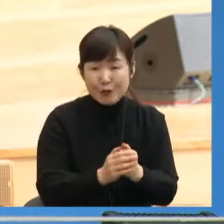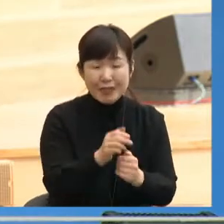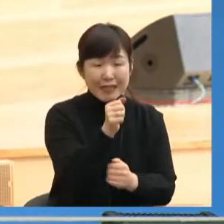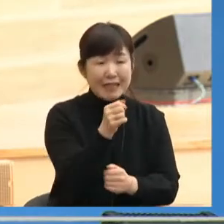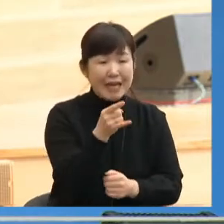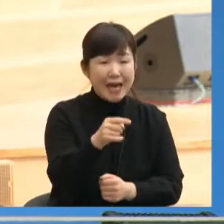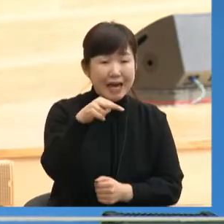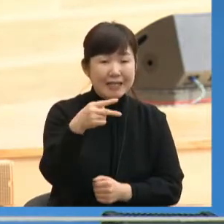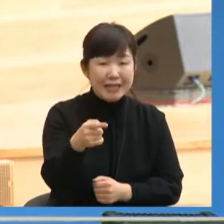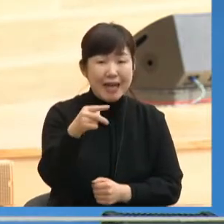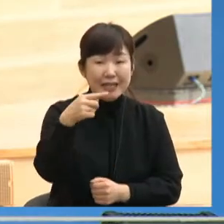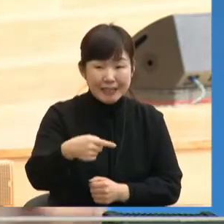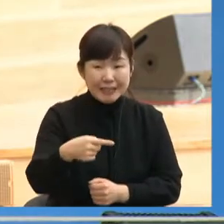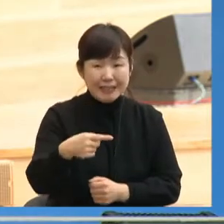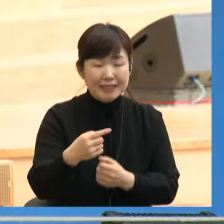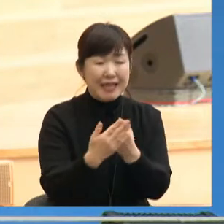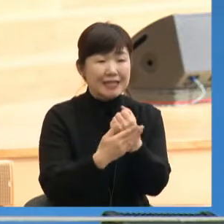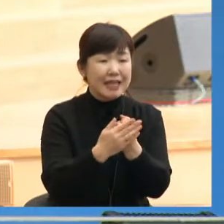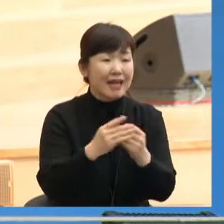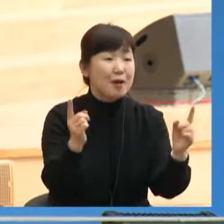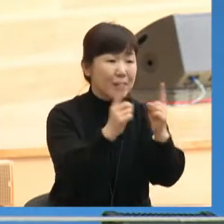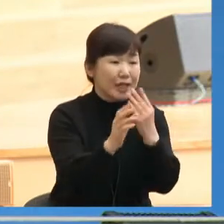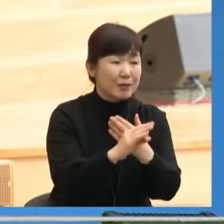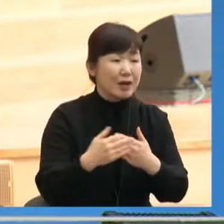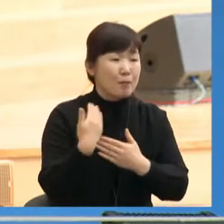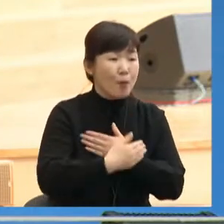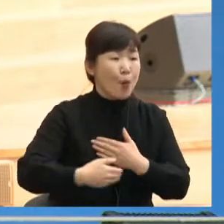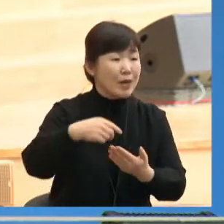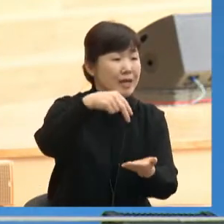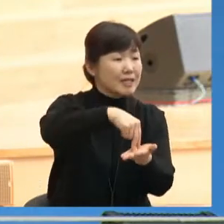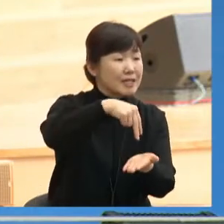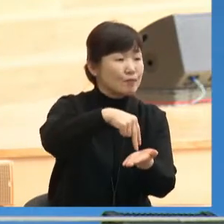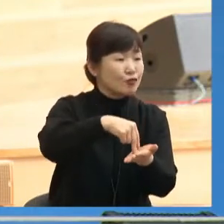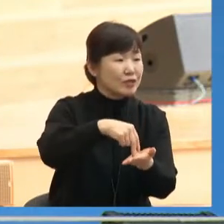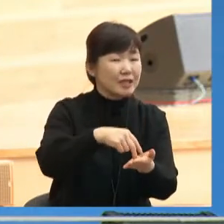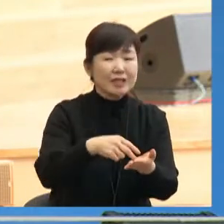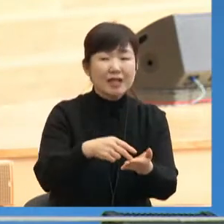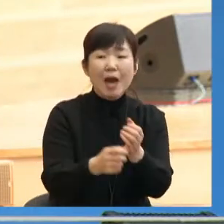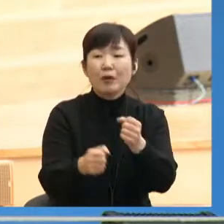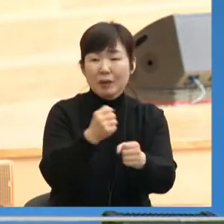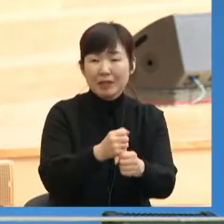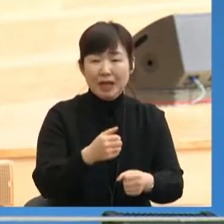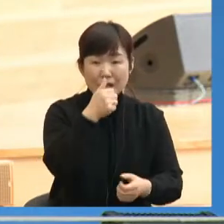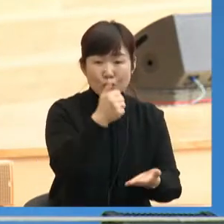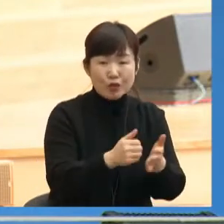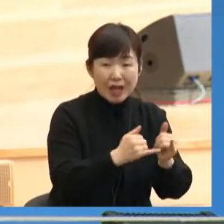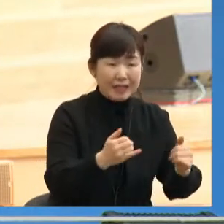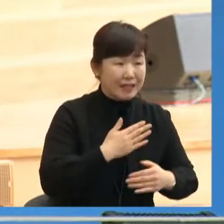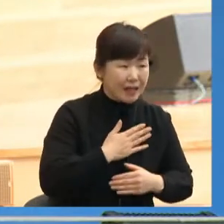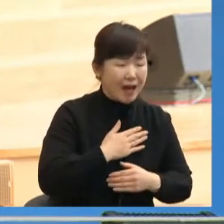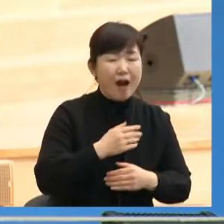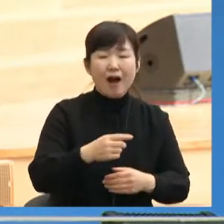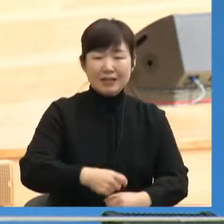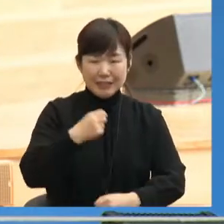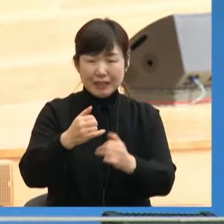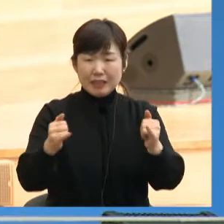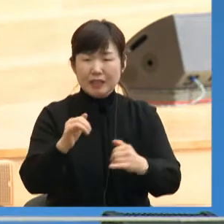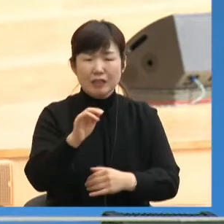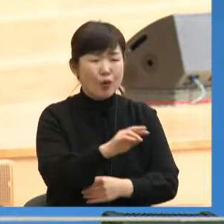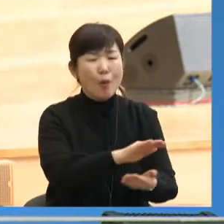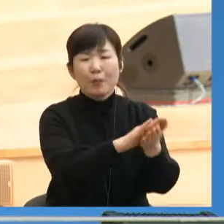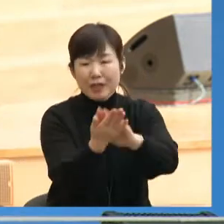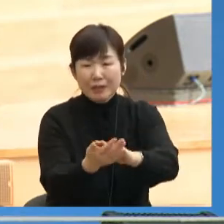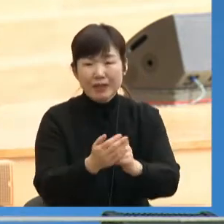헤세드의 은혜가 임하면 신분이 회복됩니다. 죄인인 우리가 의인이 되는 거예요. 어둠의 나라에 있던